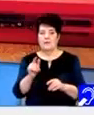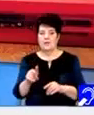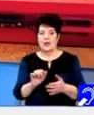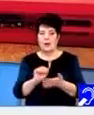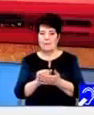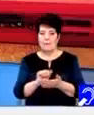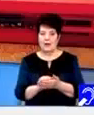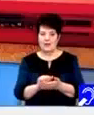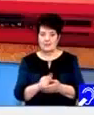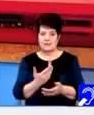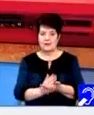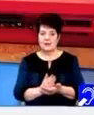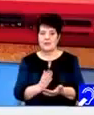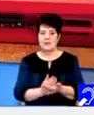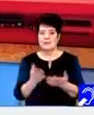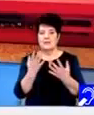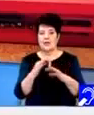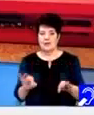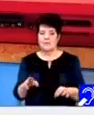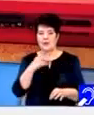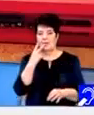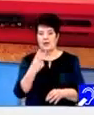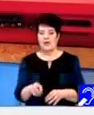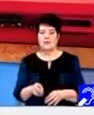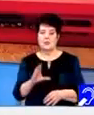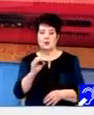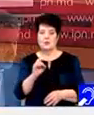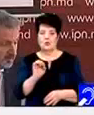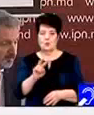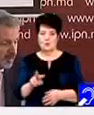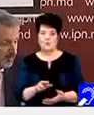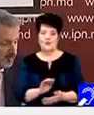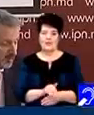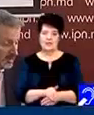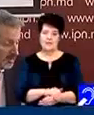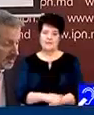presa liberă este în cădere liberă, mai arată datele studiului.